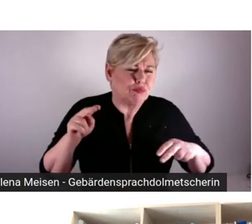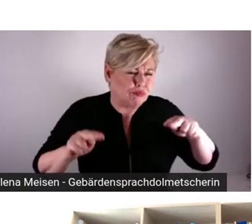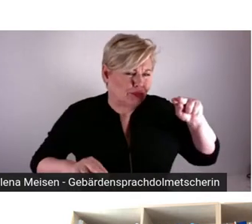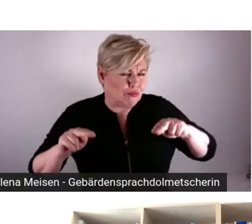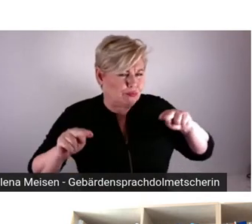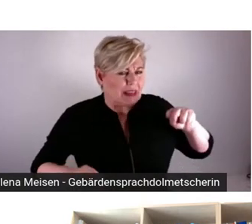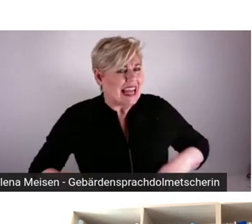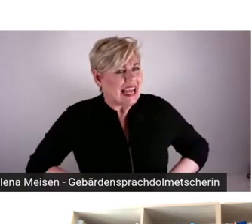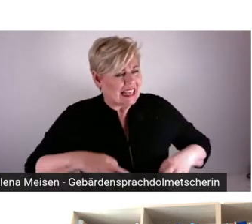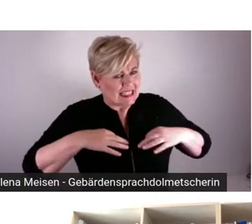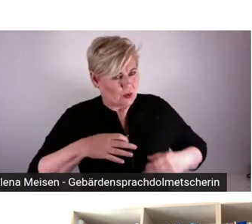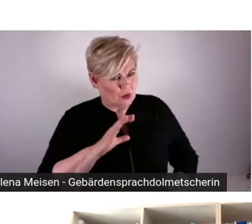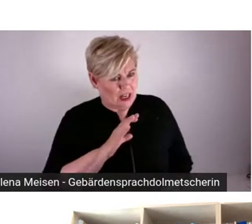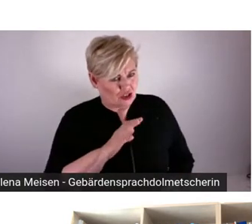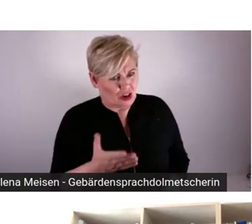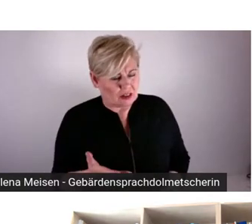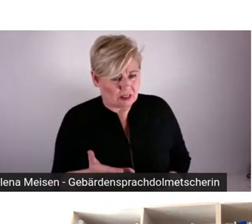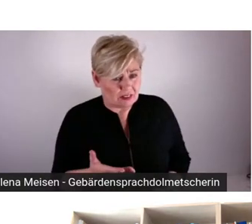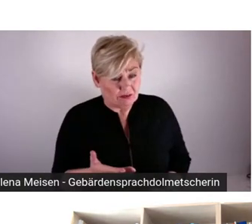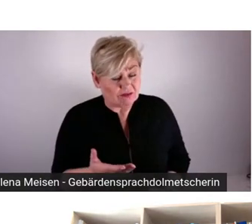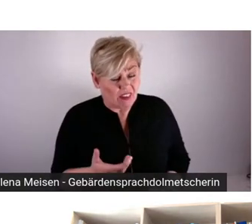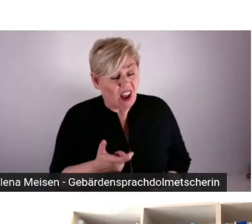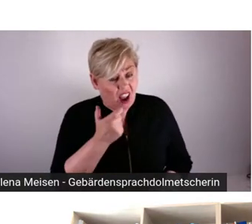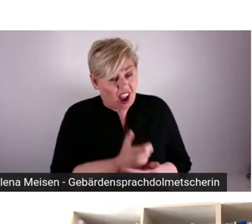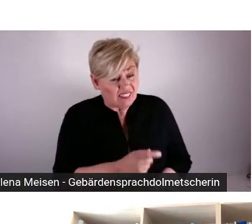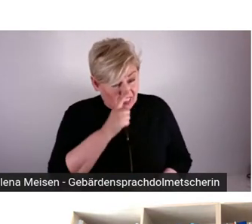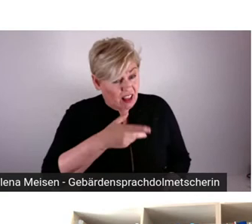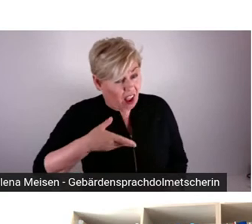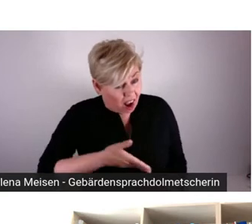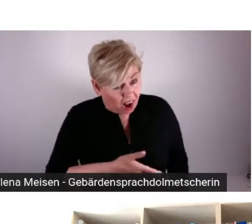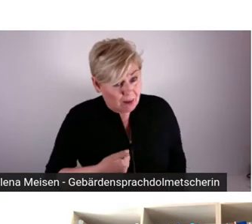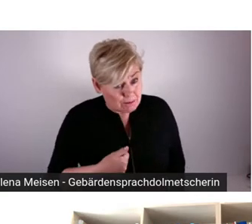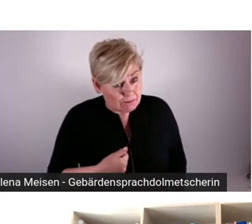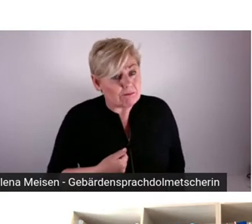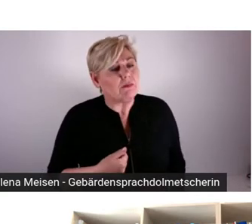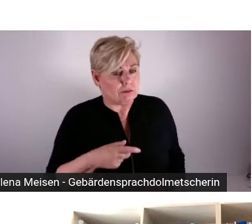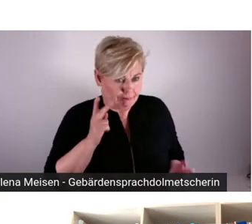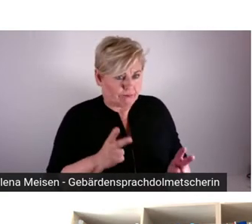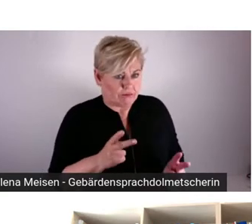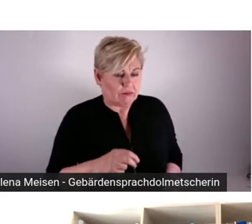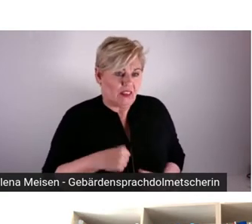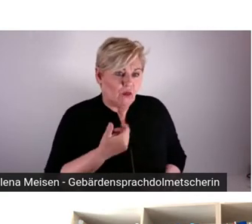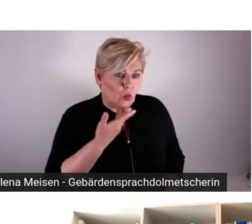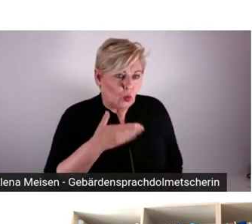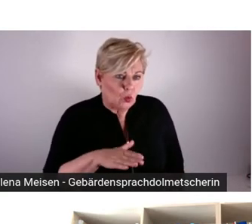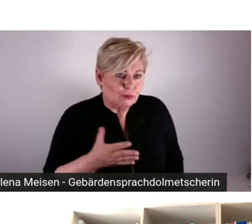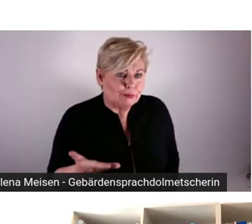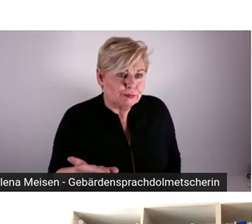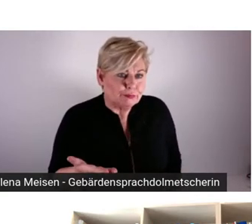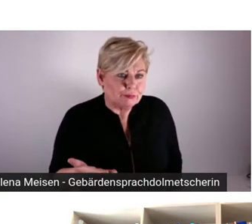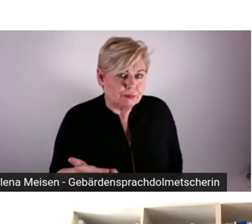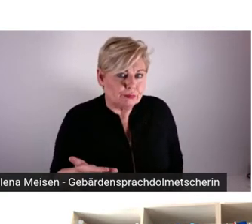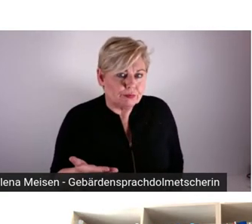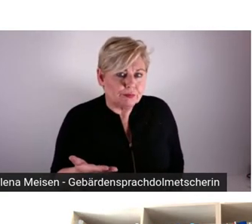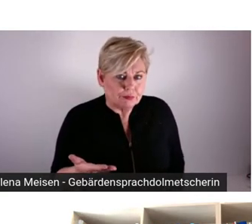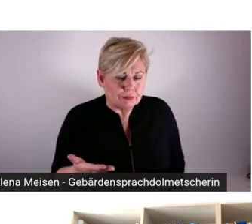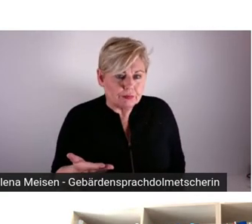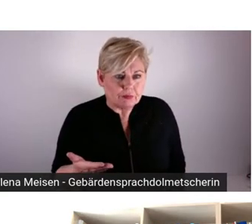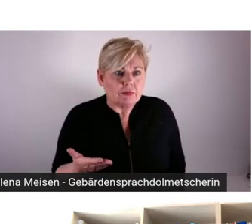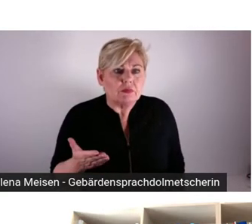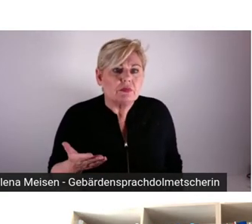Die bittere Realität ist ja, wenn du arm bist, dann musst du tatsächlich früher sterben. Und was haben Sie